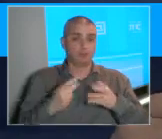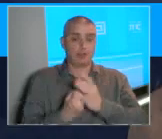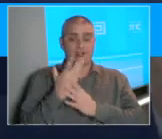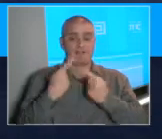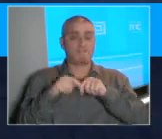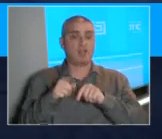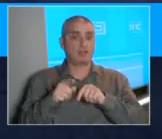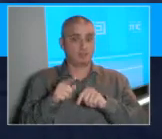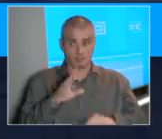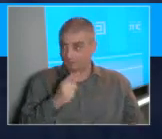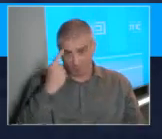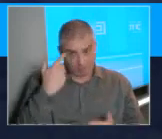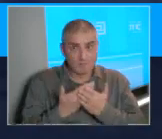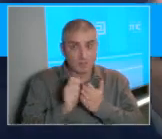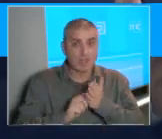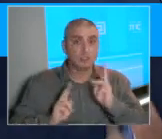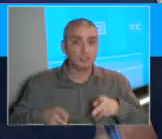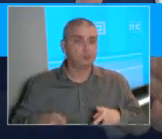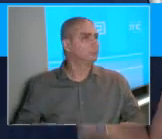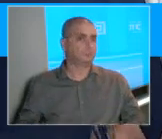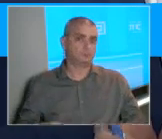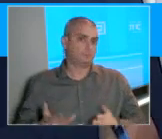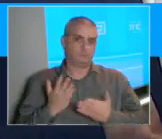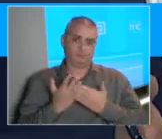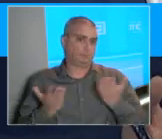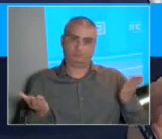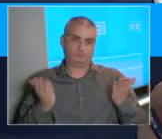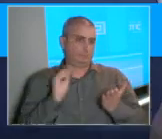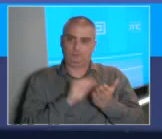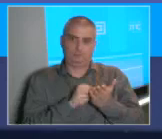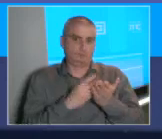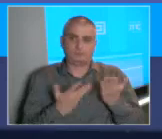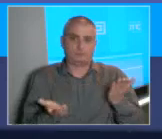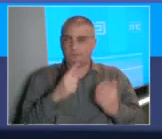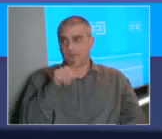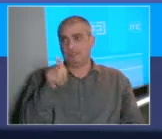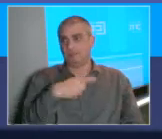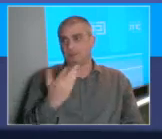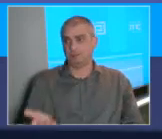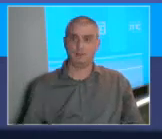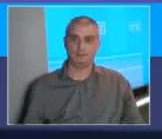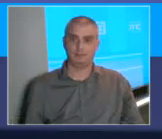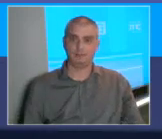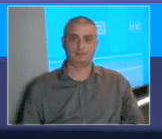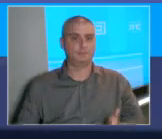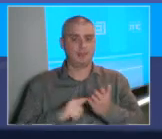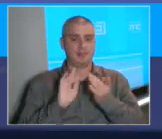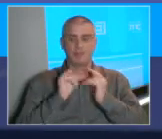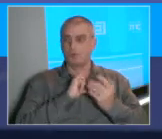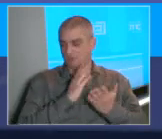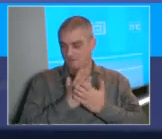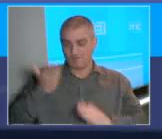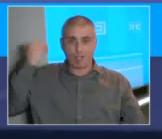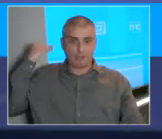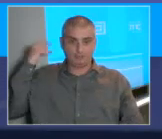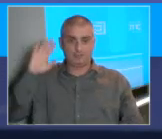להקים את הוועדה. זה... האם חוות הדעת הזאת קיימת? כנראה שהיא כבר לא תקפה. והיא גם תיפסל. כנראה שהיא תיפסל, מכיוון שהניגוד עניינים היה קיים